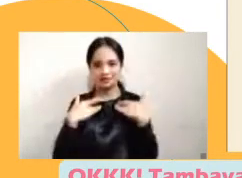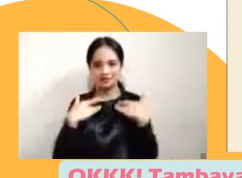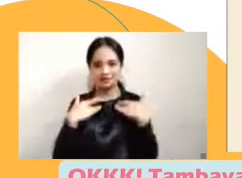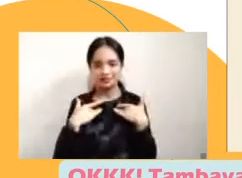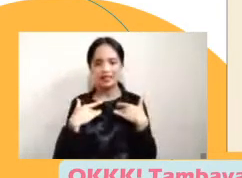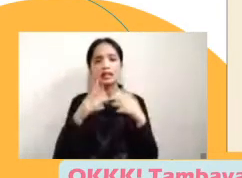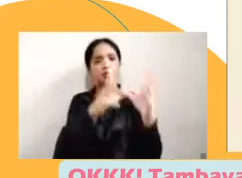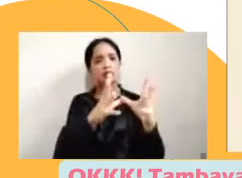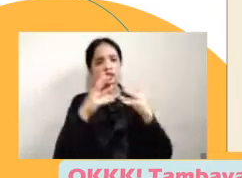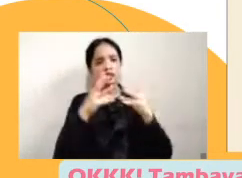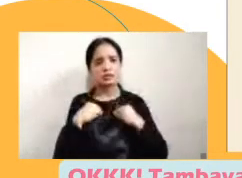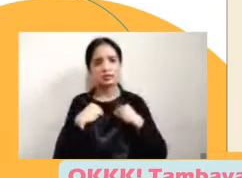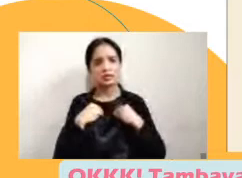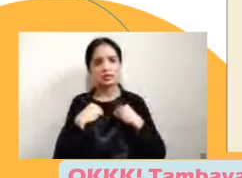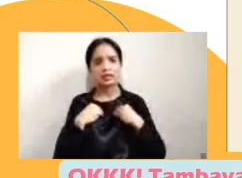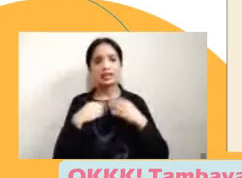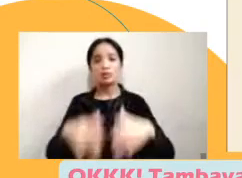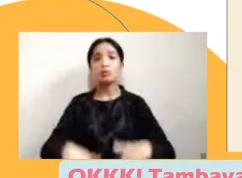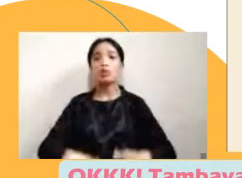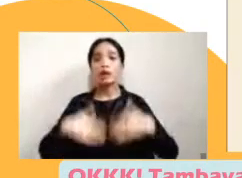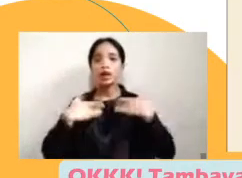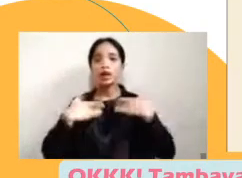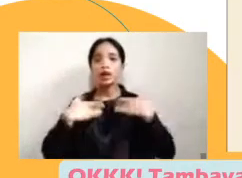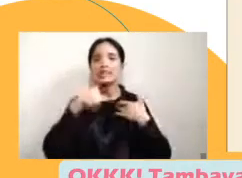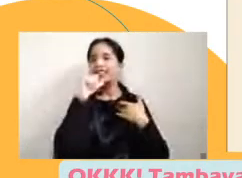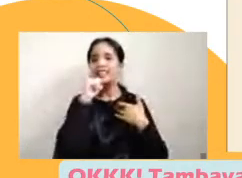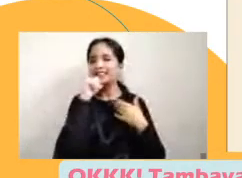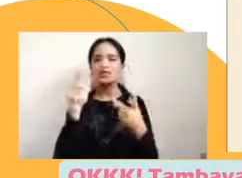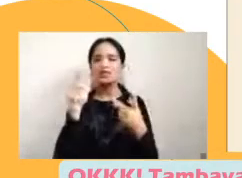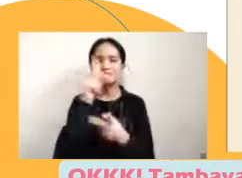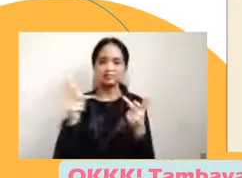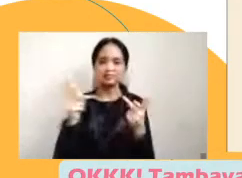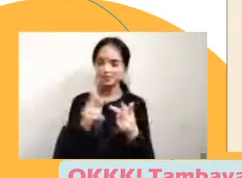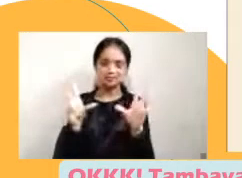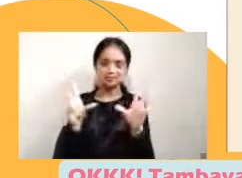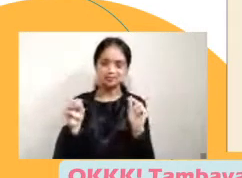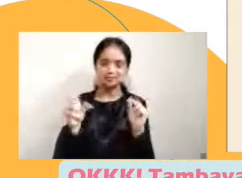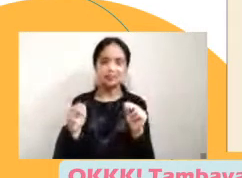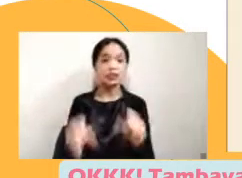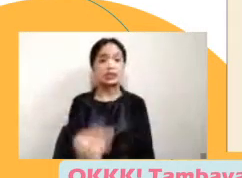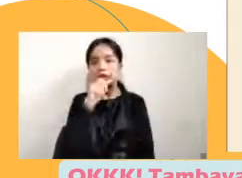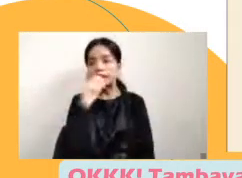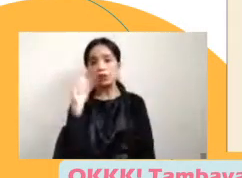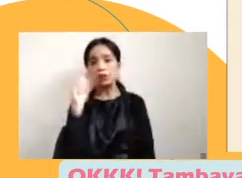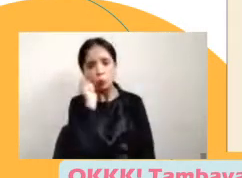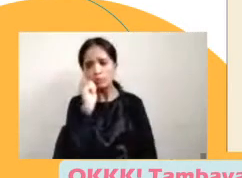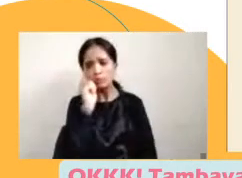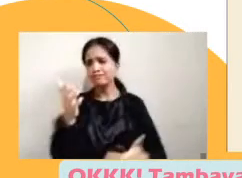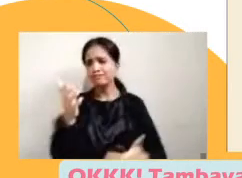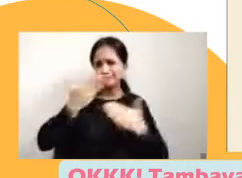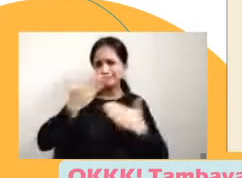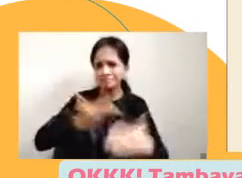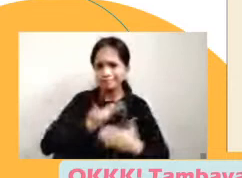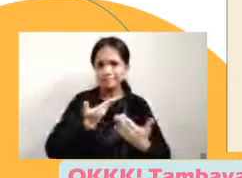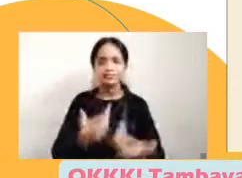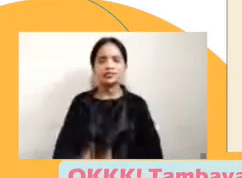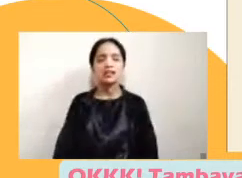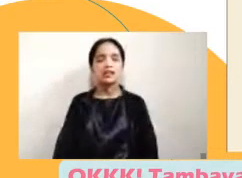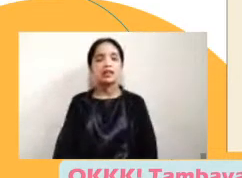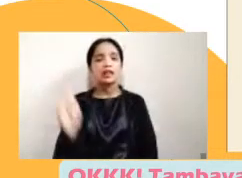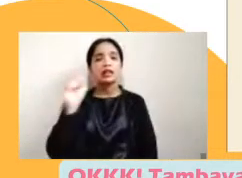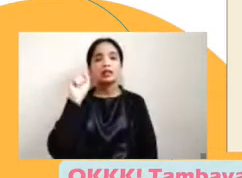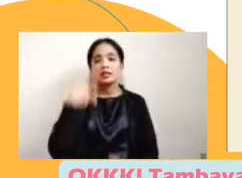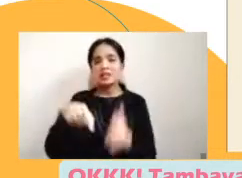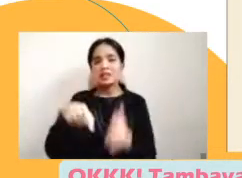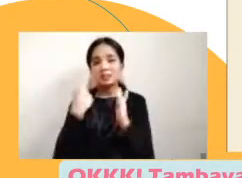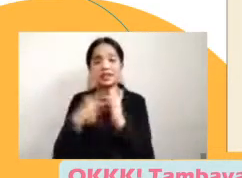pagtanggap na yung buhay natin ay hindi perpekto, no? Na hindi siya laging masaya, no? Na minsan kailangan din natin